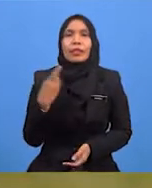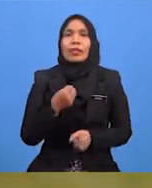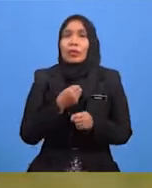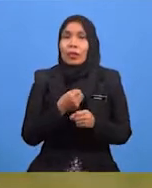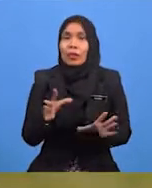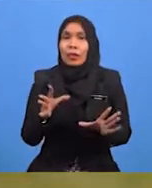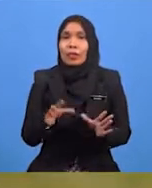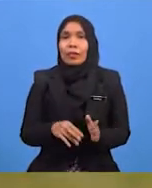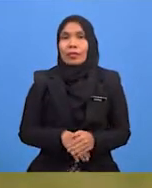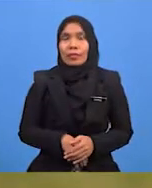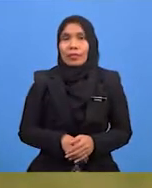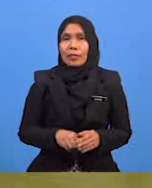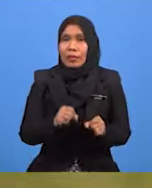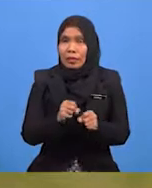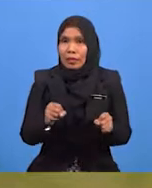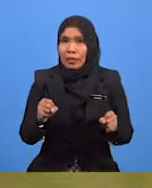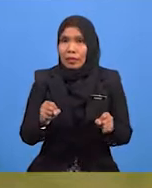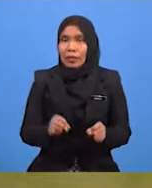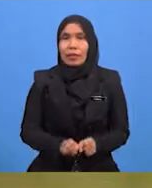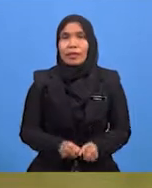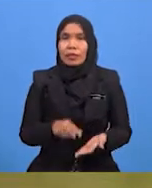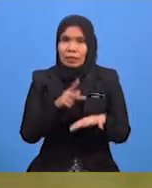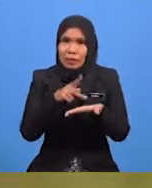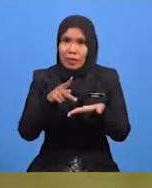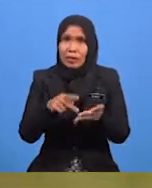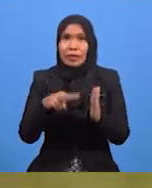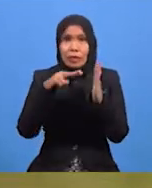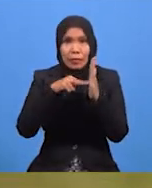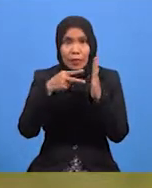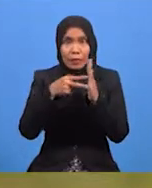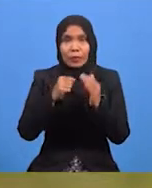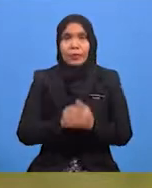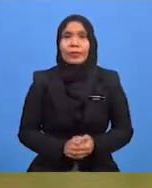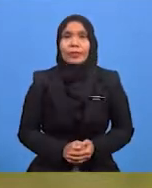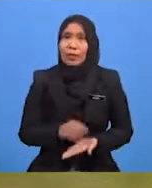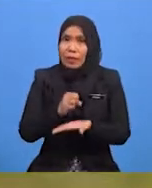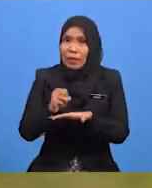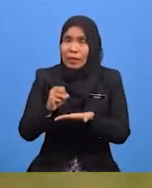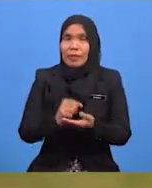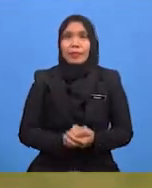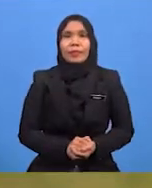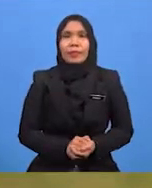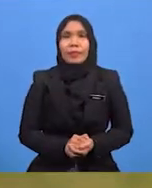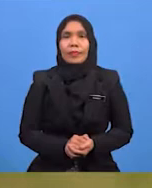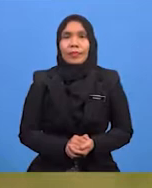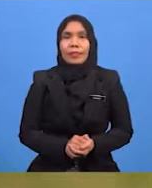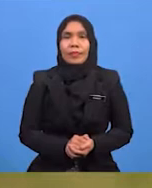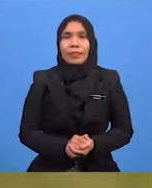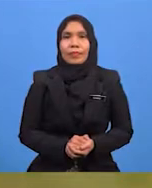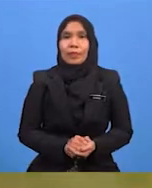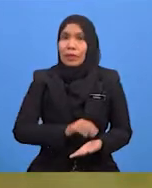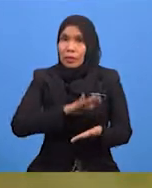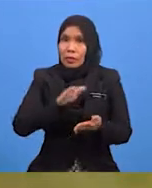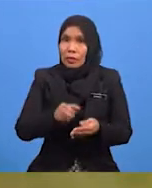sajak pesan lelaki kecil kepada gadis kampus. Rangkap demi rangkap telah kita